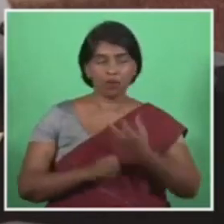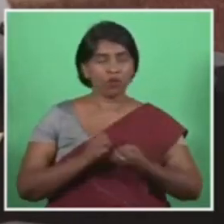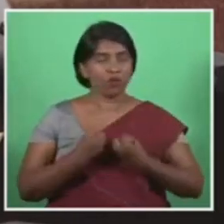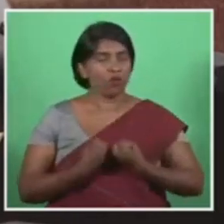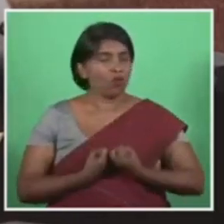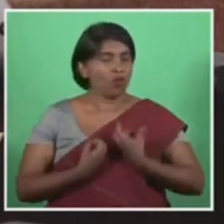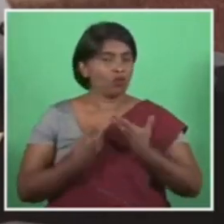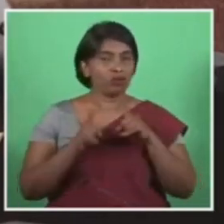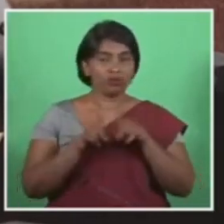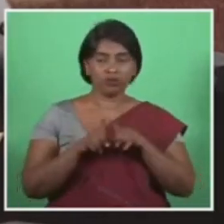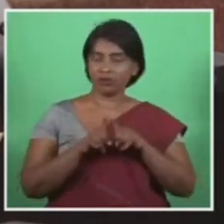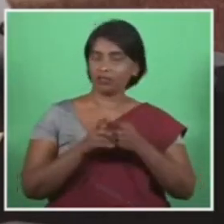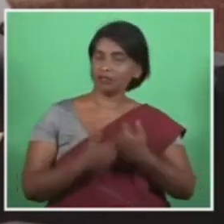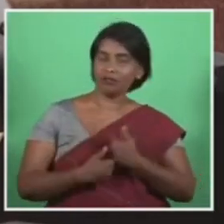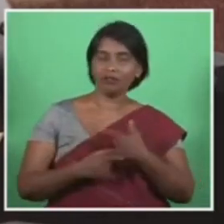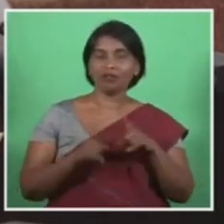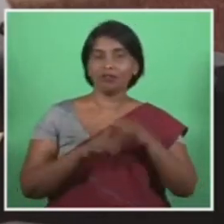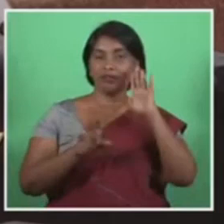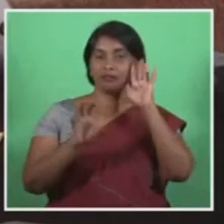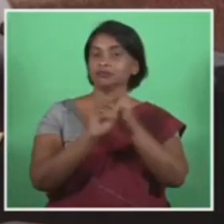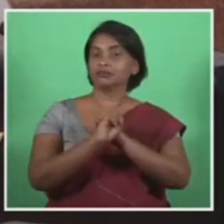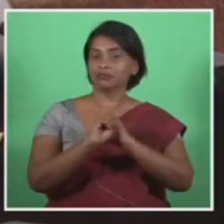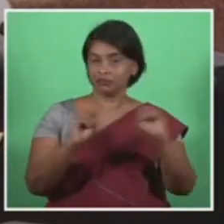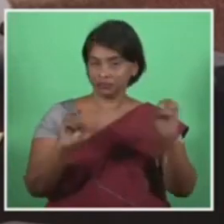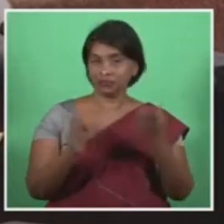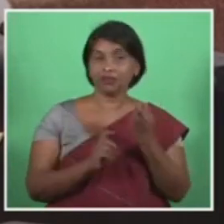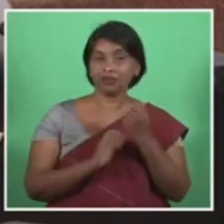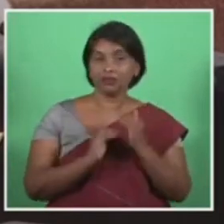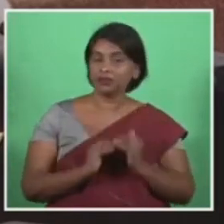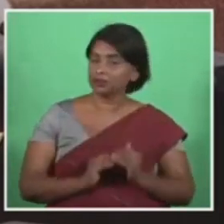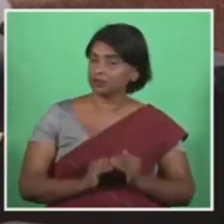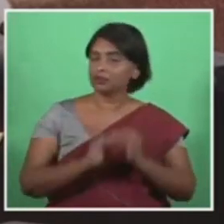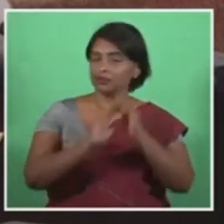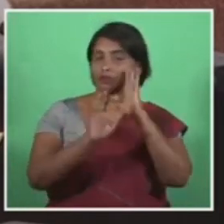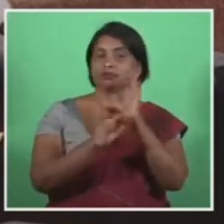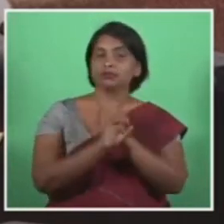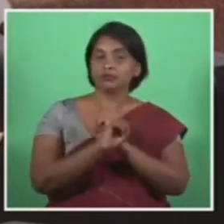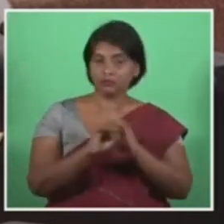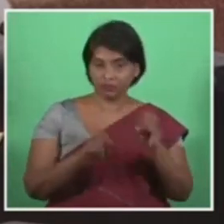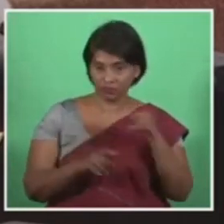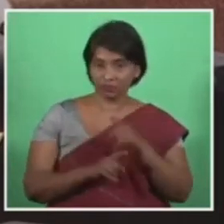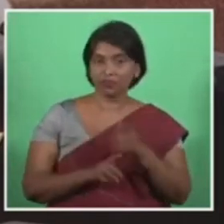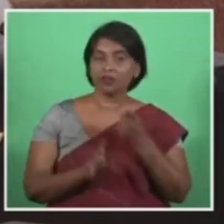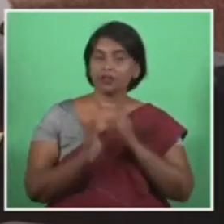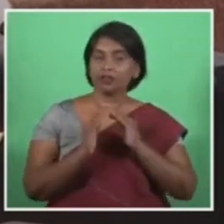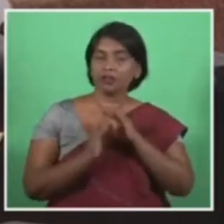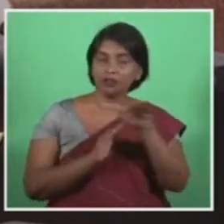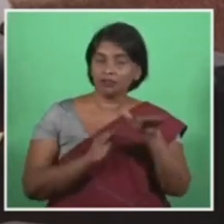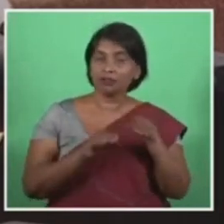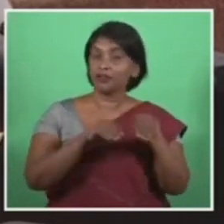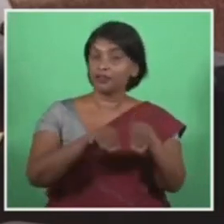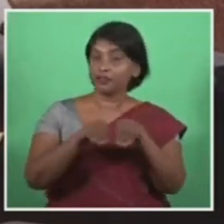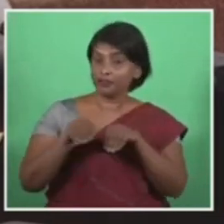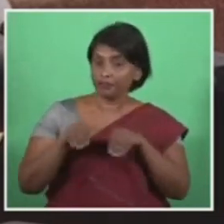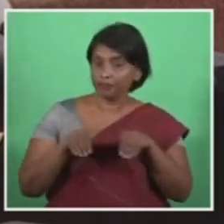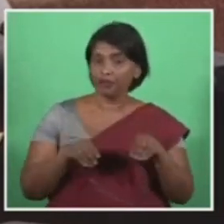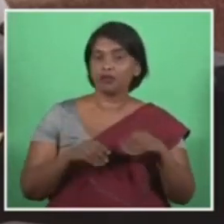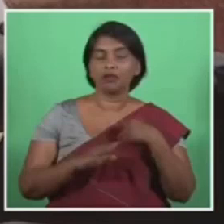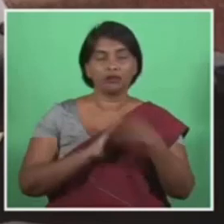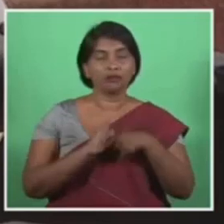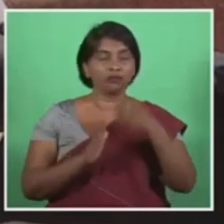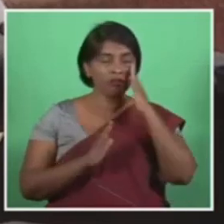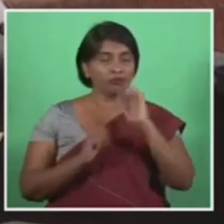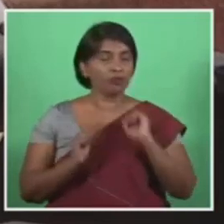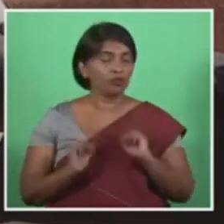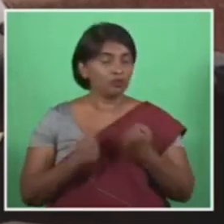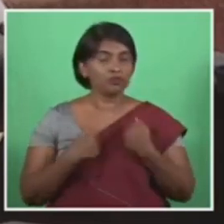වෙන ප්‍රකාශයක් රටේ ජනතාවගේ ආර්ථිකයේ නගා සිටින ප්‍රකාශය හැම බිම්මංගලක්ම වගා කිරීමට රටේ සෞත්සාහයෙන්